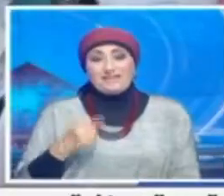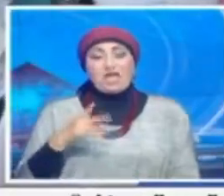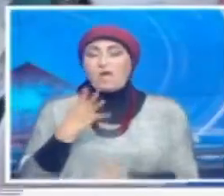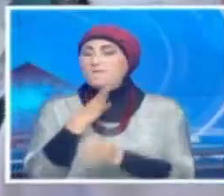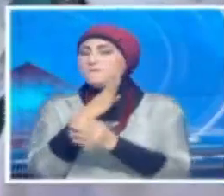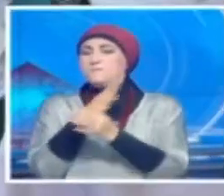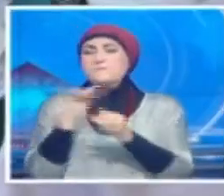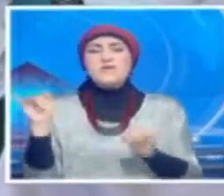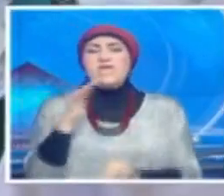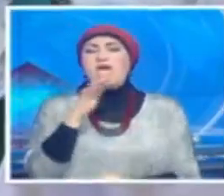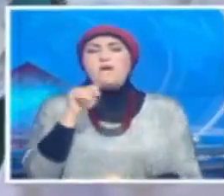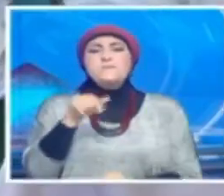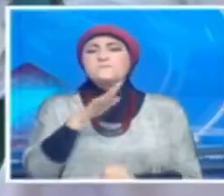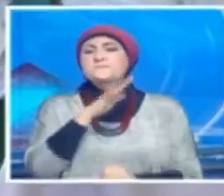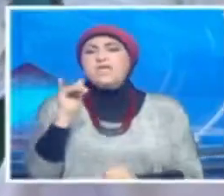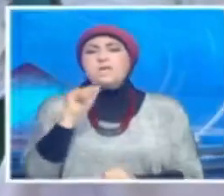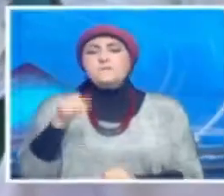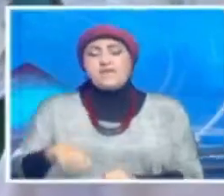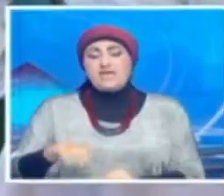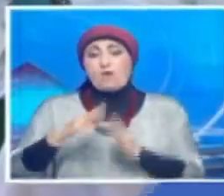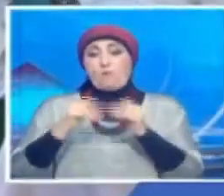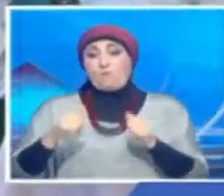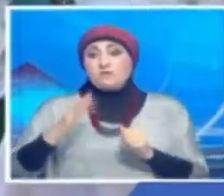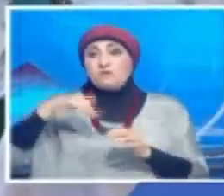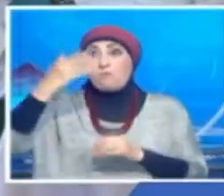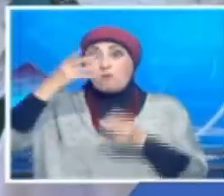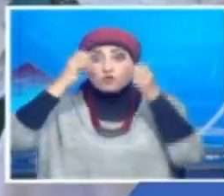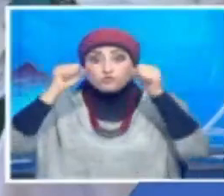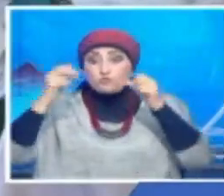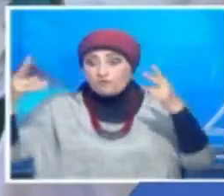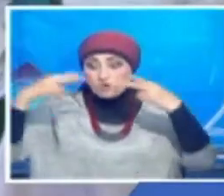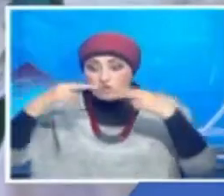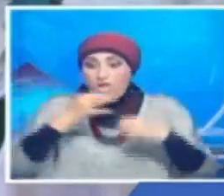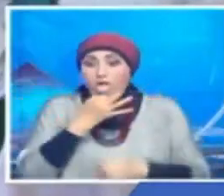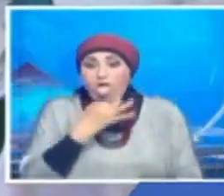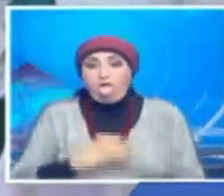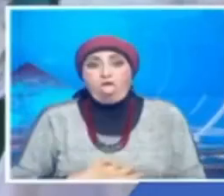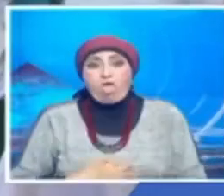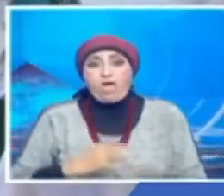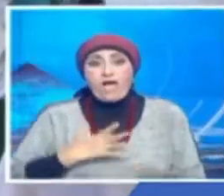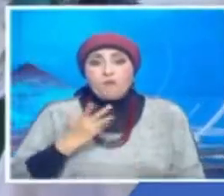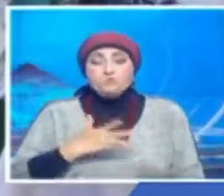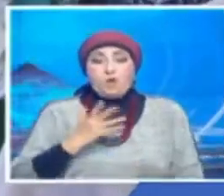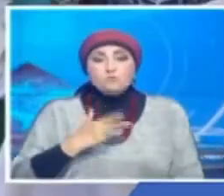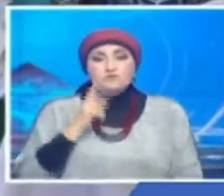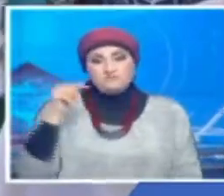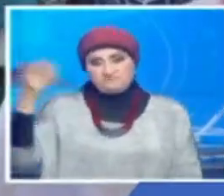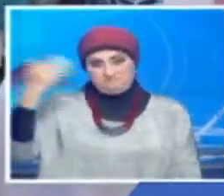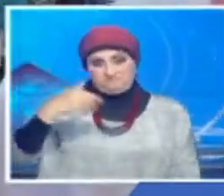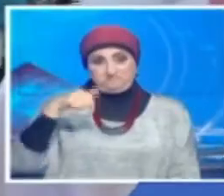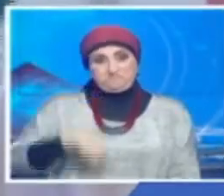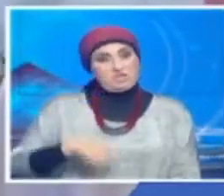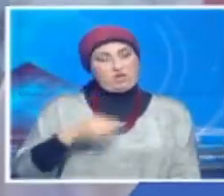100%، والجماعة اللي هم اللي بيسافروا برا السفراء والناس اللي بيحبوا يسوقوا فعلا شغلنا بيعجبهم الشغل ده